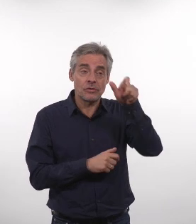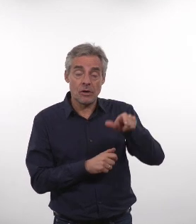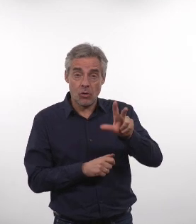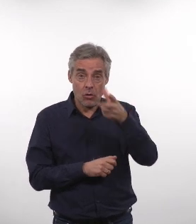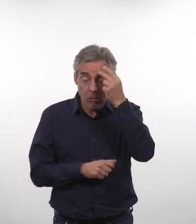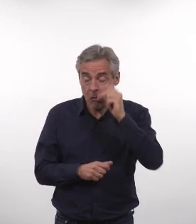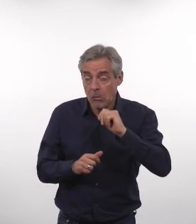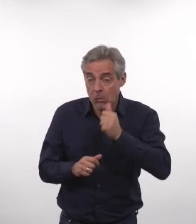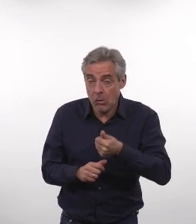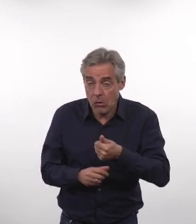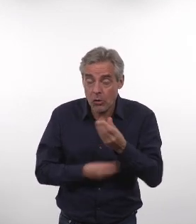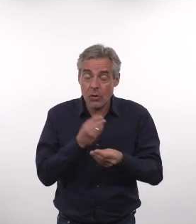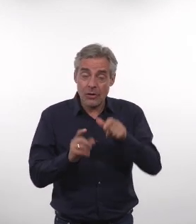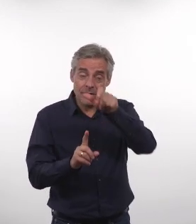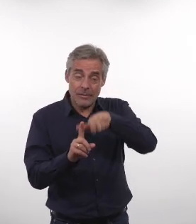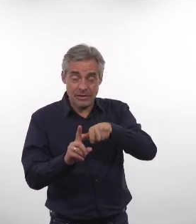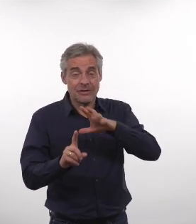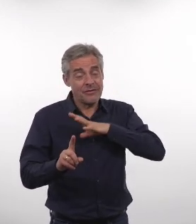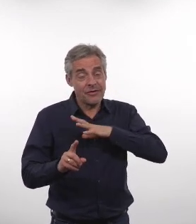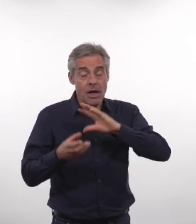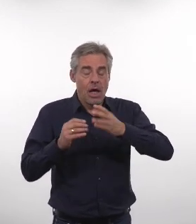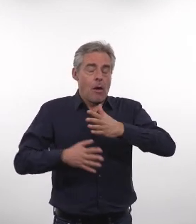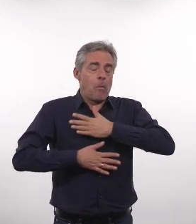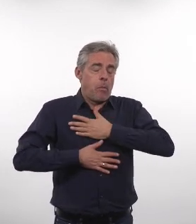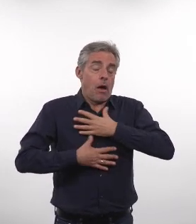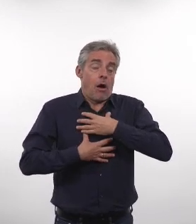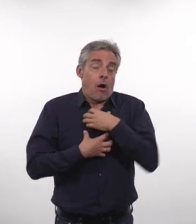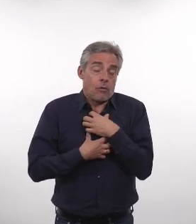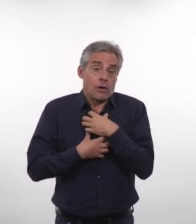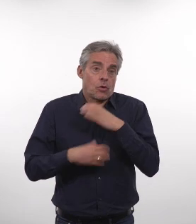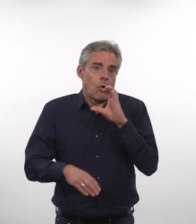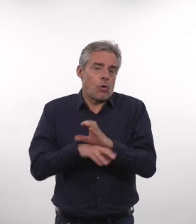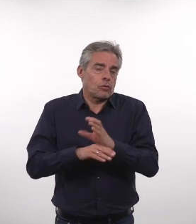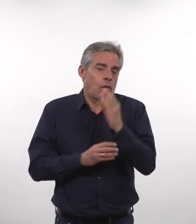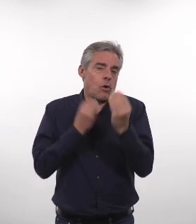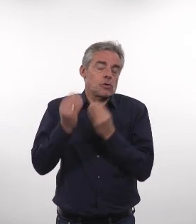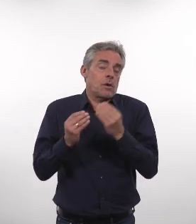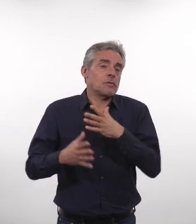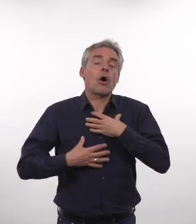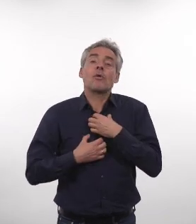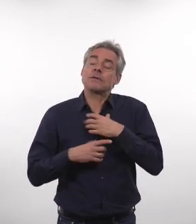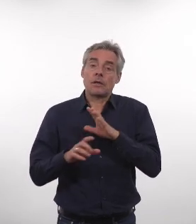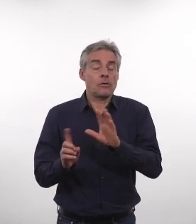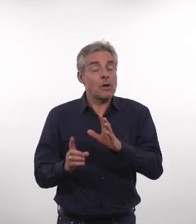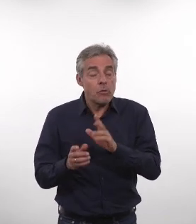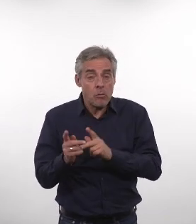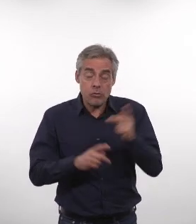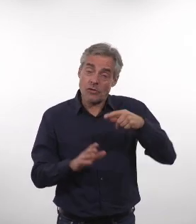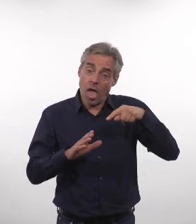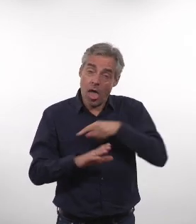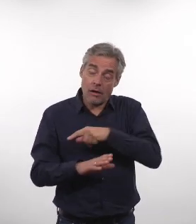compréhension. Ça s'adresse aussi aux gens qui ont des véritables phobies du soin. C'est-à-dire c'est pas juste une anxiété par rapport aux soins, c'est